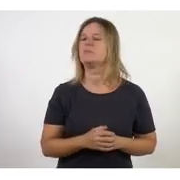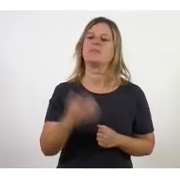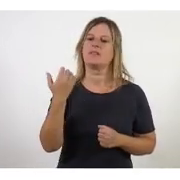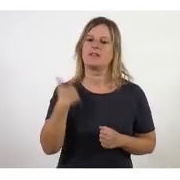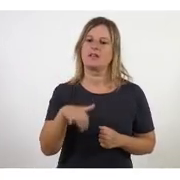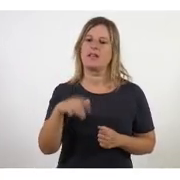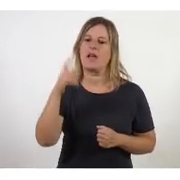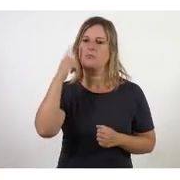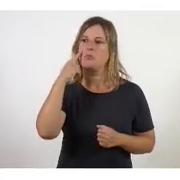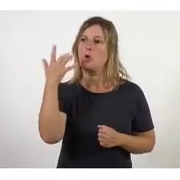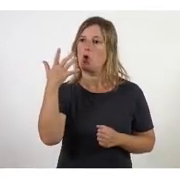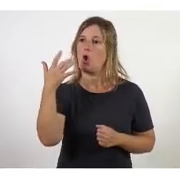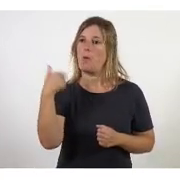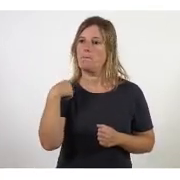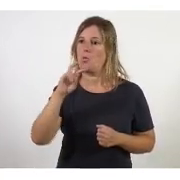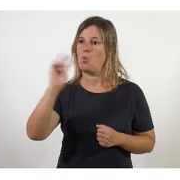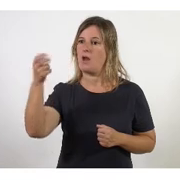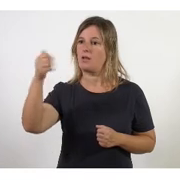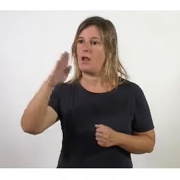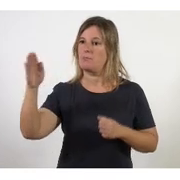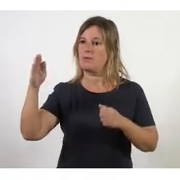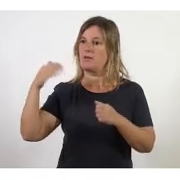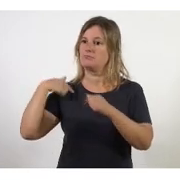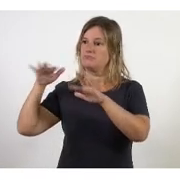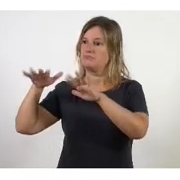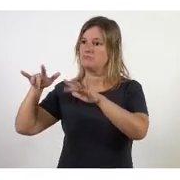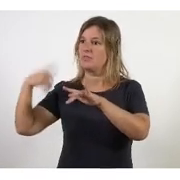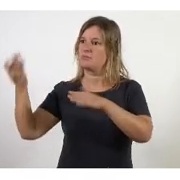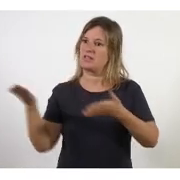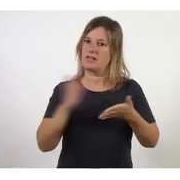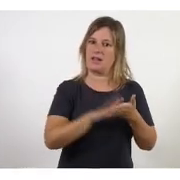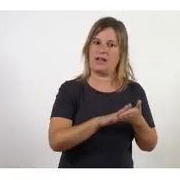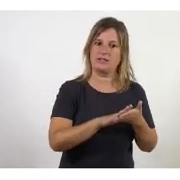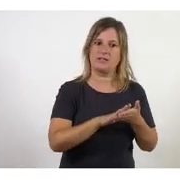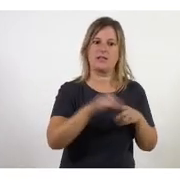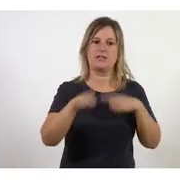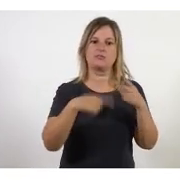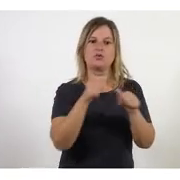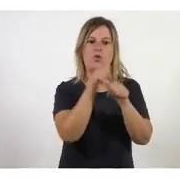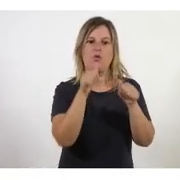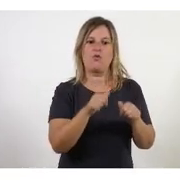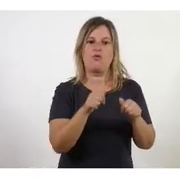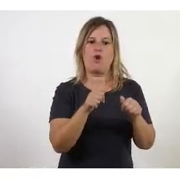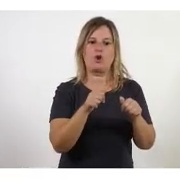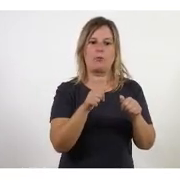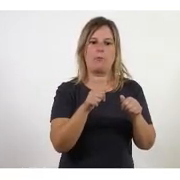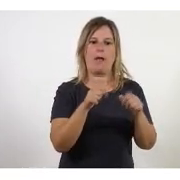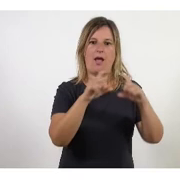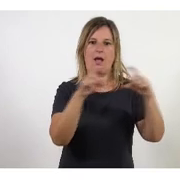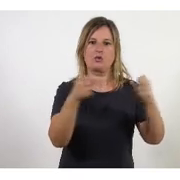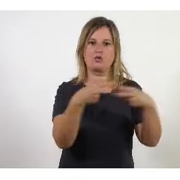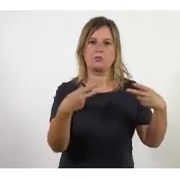d'una altra aplicació perquè em resulti còmode enganxar subtítols, com donar-li forma als subtítols i ara n'hem de fer més, perquè clar, això